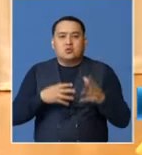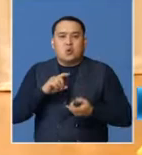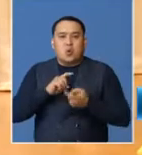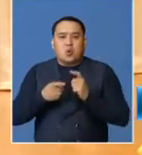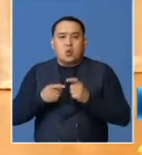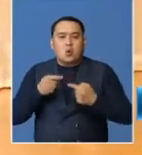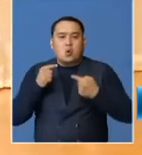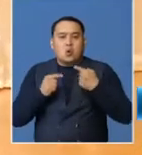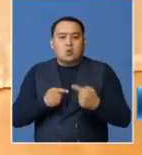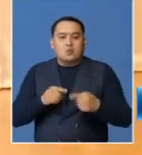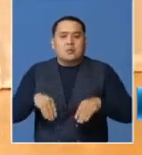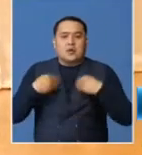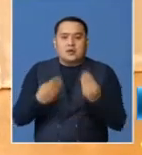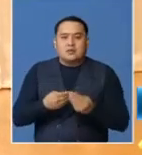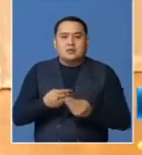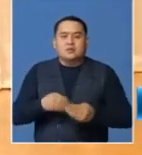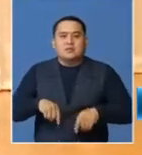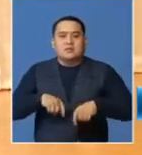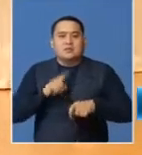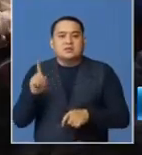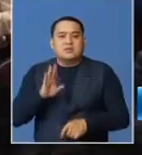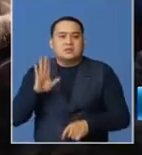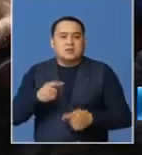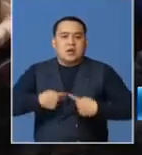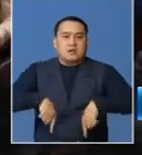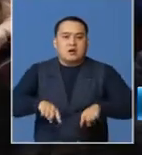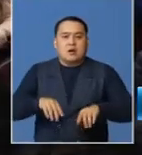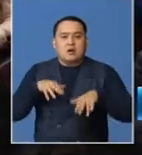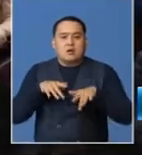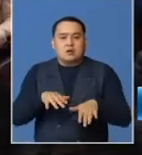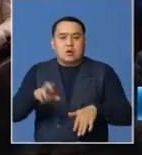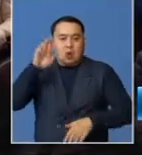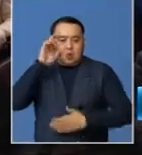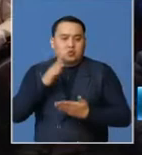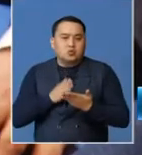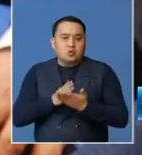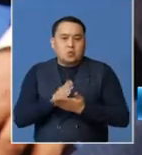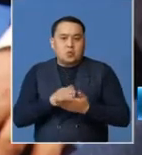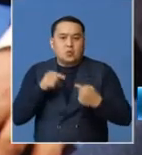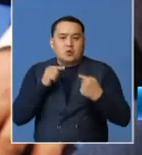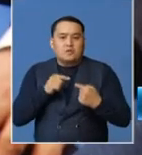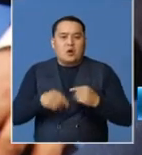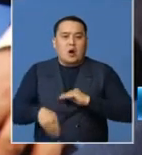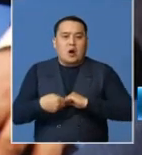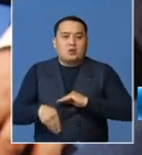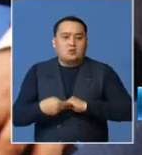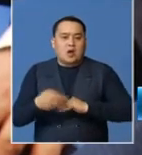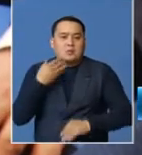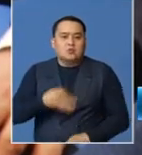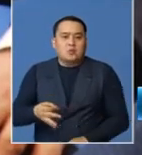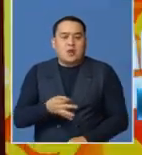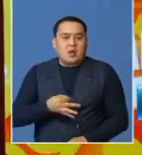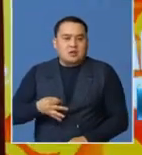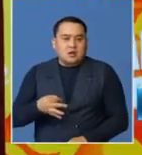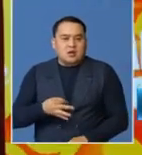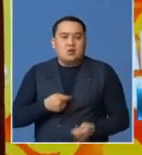с коррупцией передали символы марафона Департаменту агентства по делам госслужбы и противодействию коррупции по Алматинской